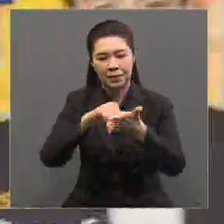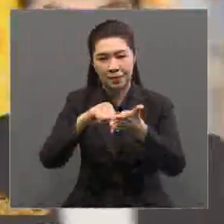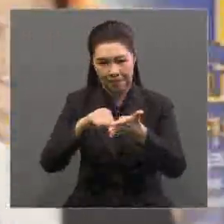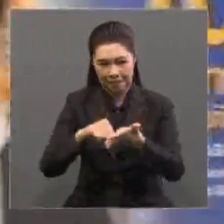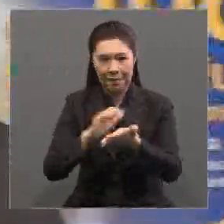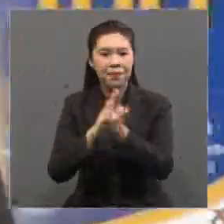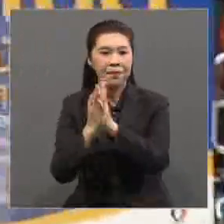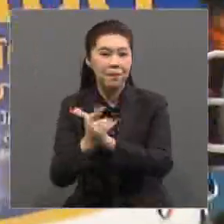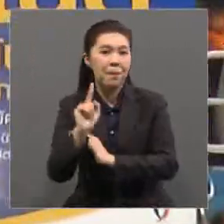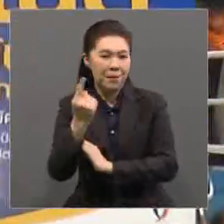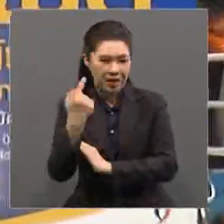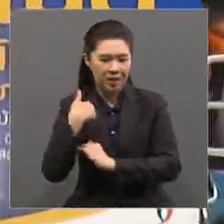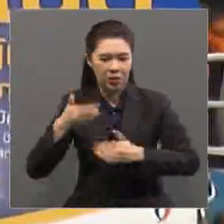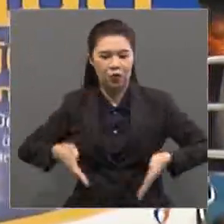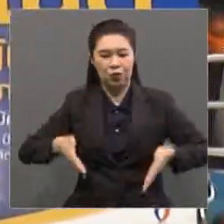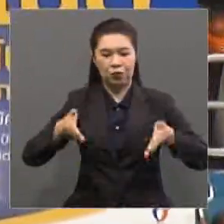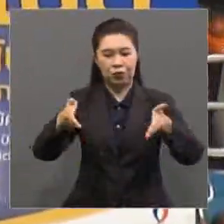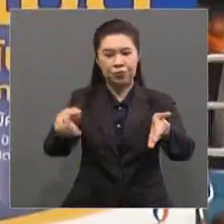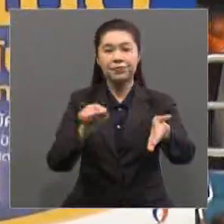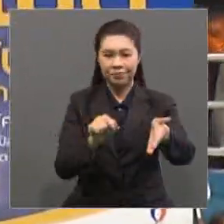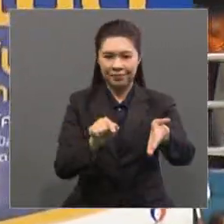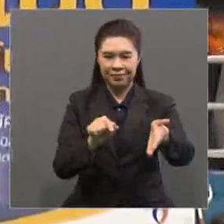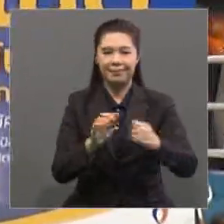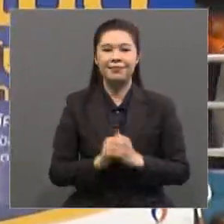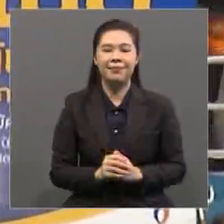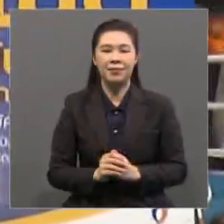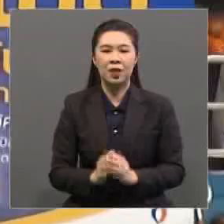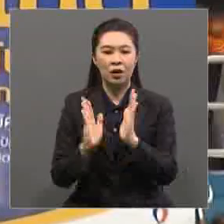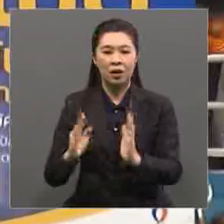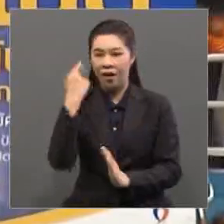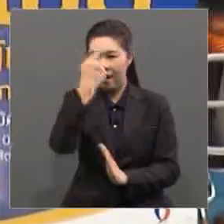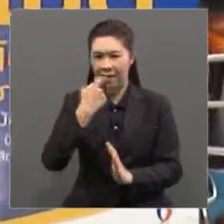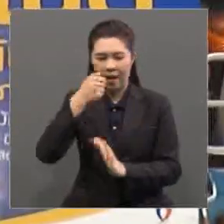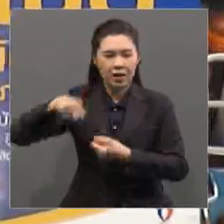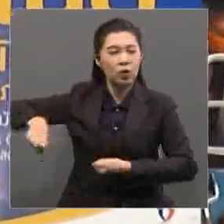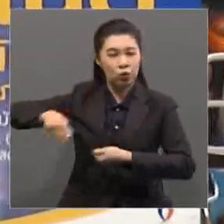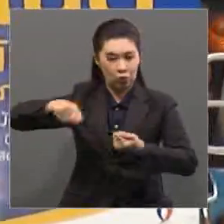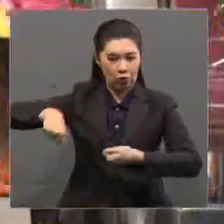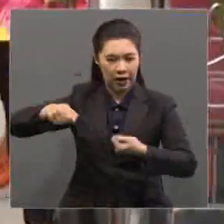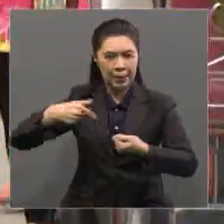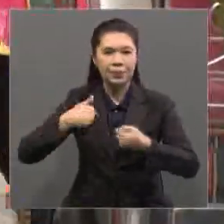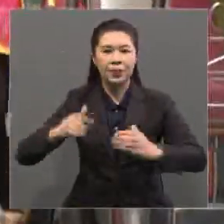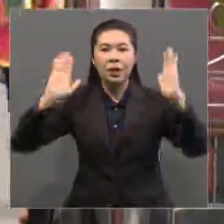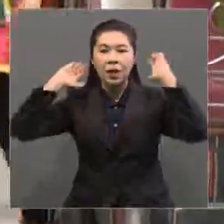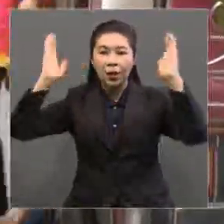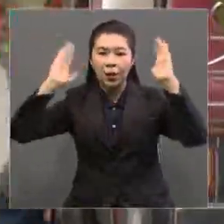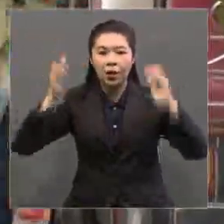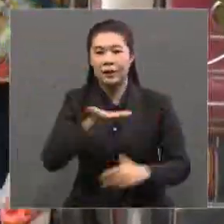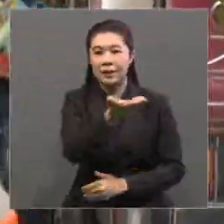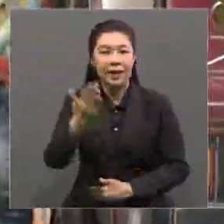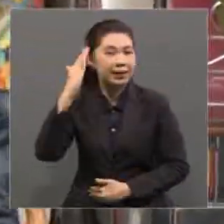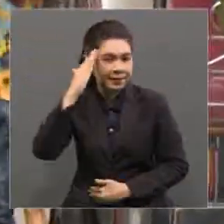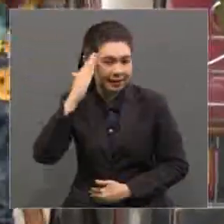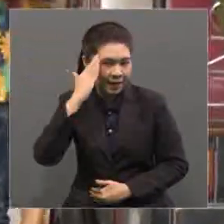พื้นที่ในถนนข้าวสารของประชาชนที่จะไปเล่นน้ำสงกรานต์โดยวันนี้จะประชาสัมพันธ์ให้ประชาชนรู้ว่าต้อง